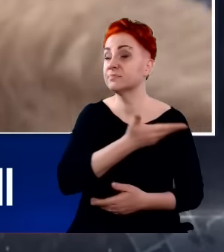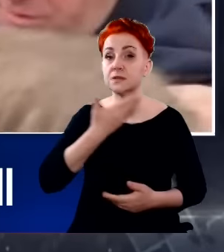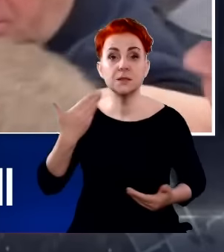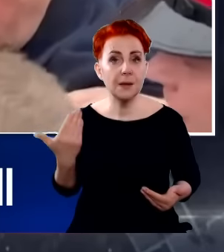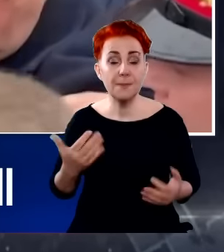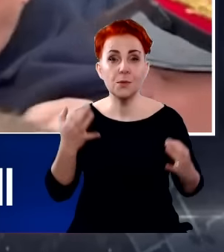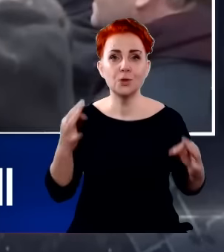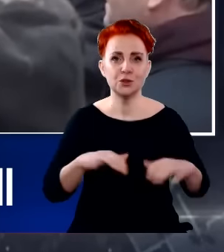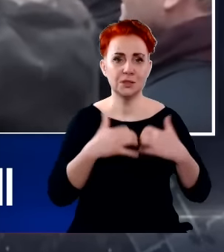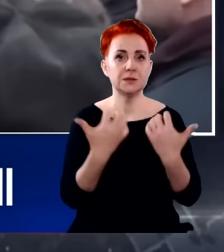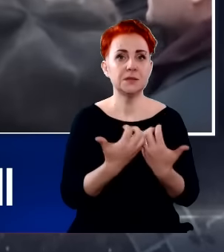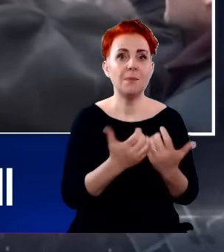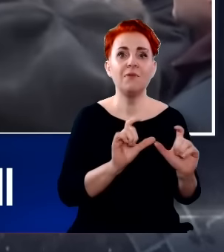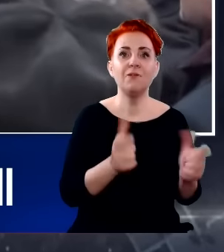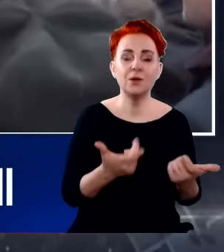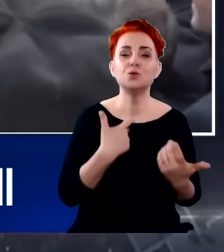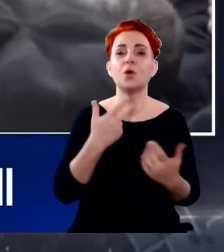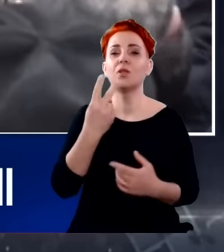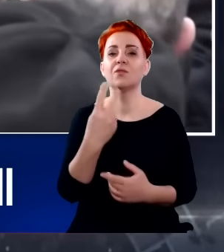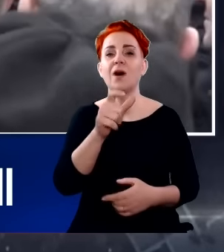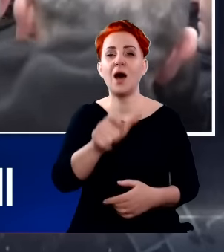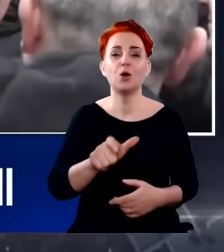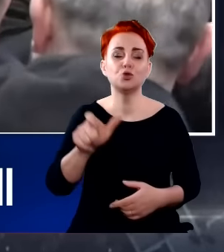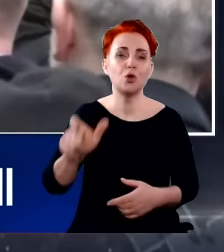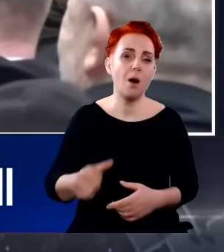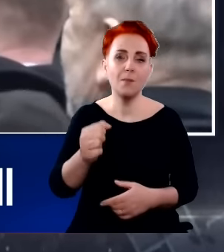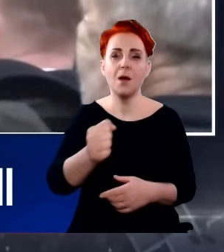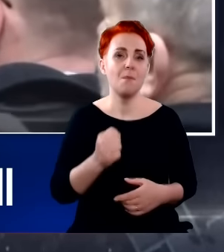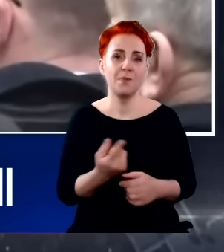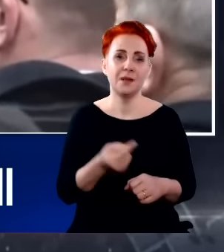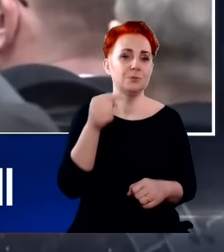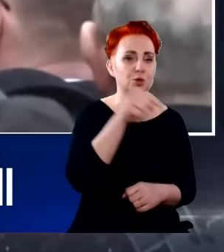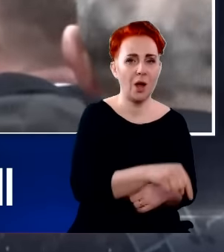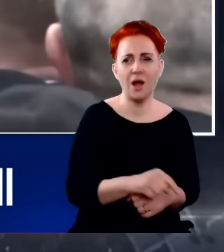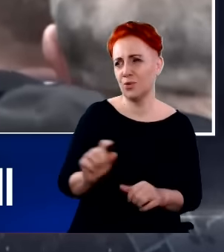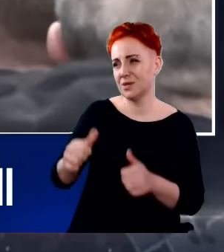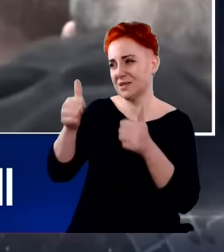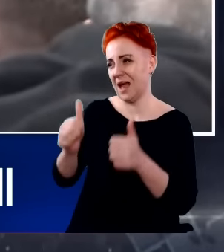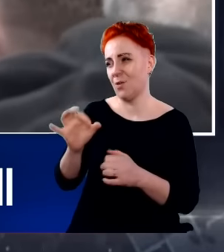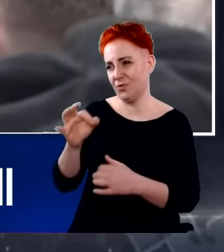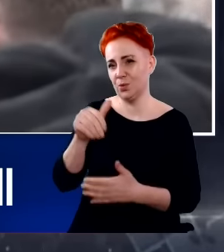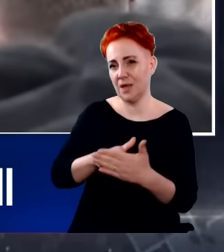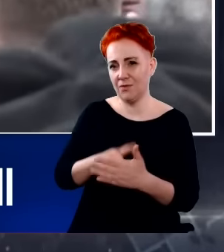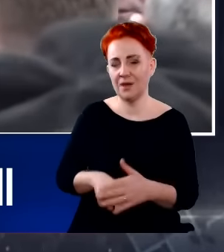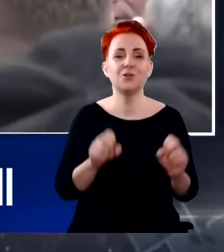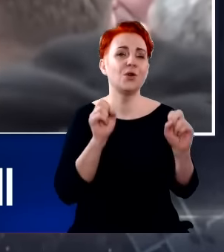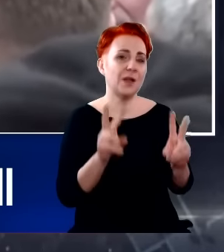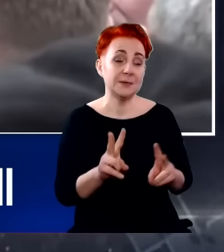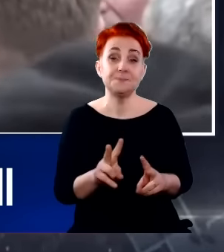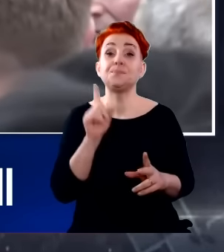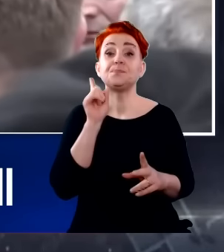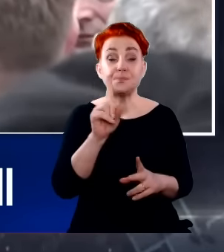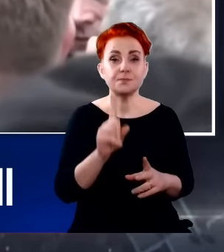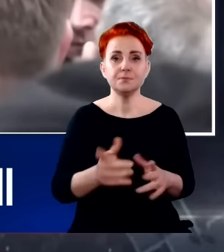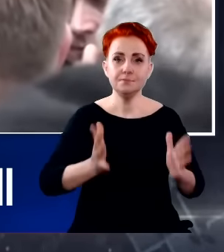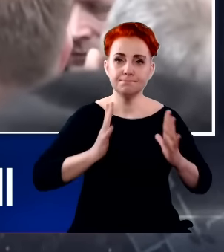w Sejmie, czyli nie wpuszczenie posłów do Sejmu i niepozwolenie na wykonywanie mandatu Donalda Tuska. Stały, ale to jest takie zabezpieczenie na przyszłość, bo